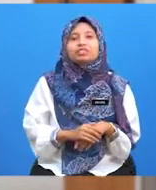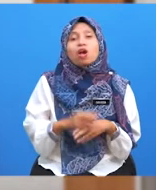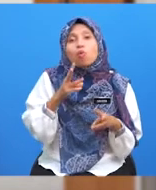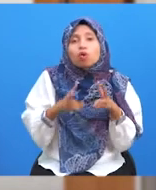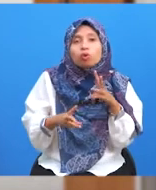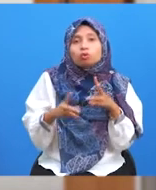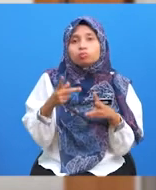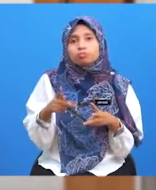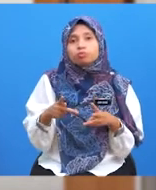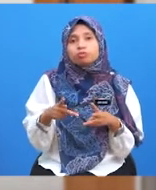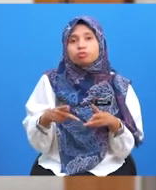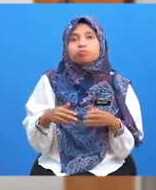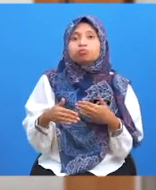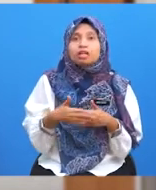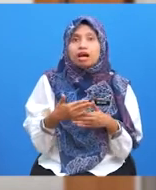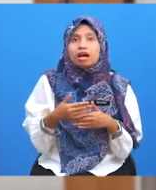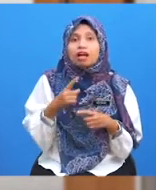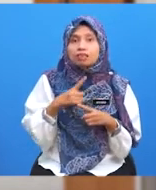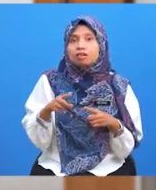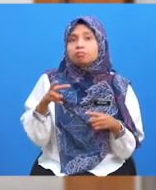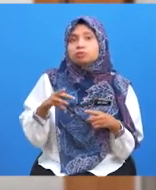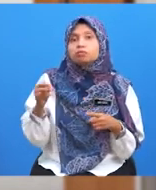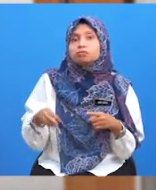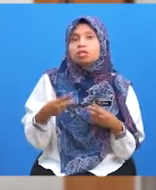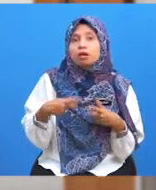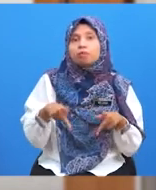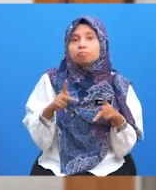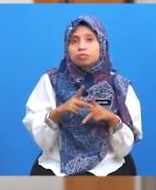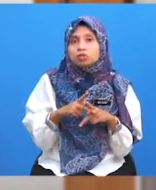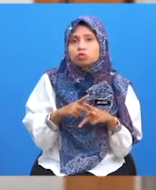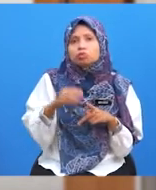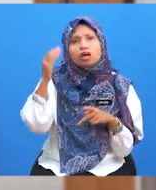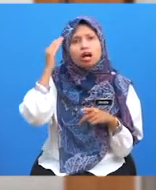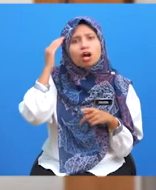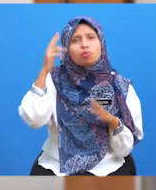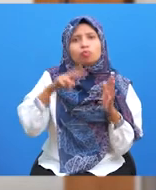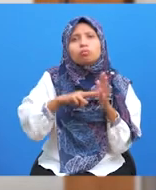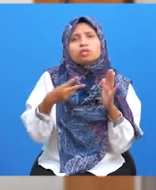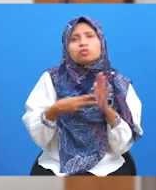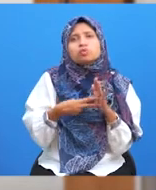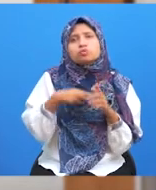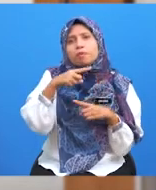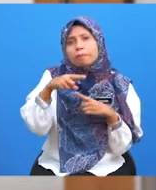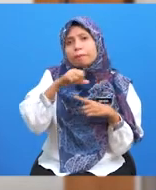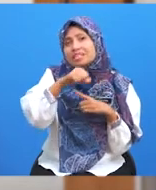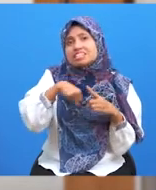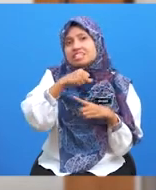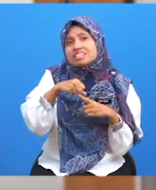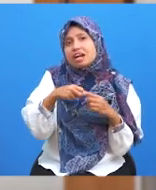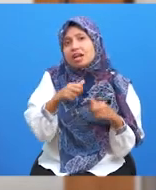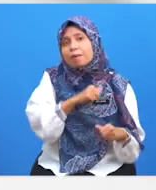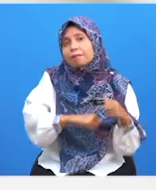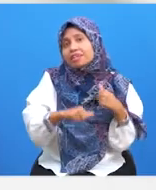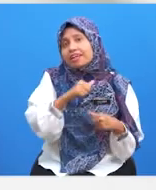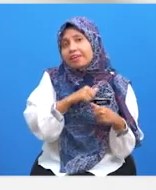soal ini mudah tetapi murid-murid perlu mengenal pasti maksud keren pesisiran pernyataan